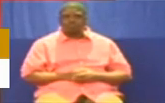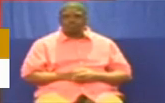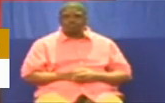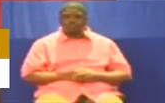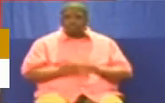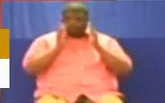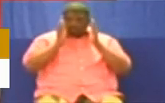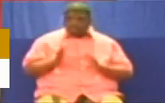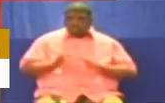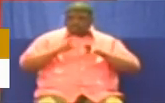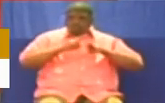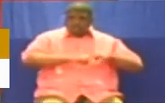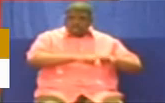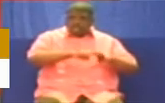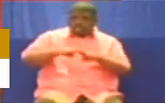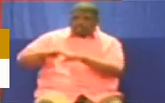Mheshimiwa bunge tukae.